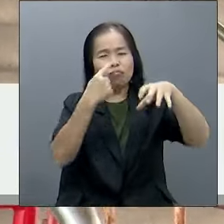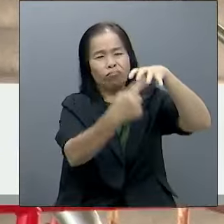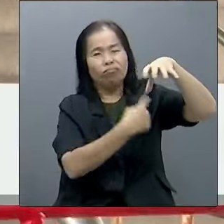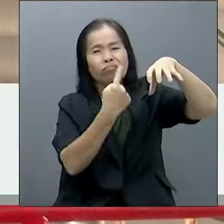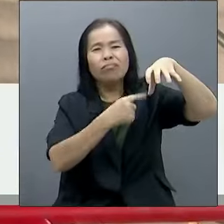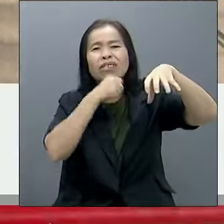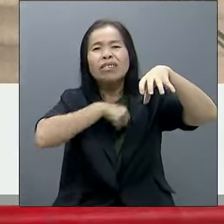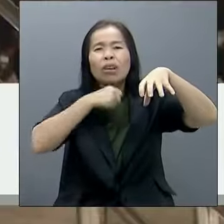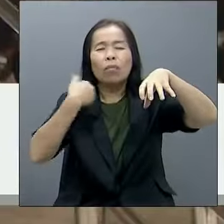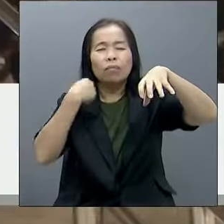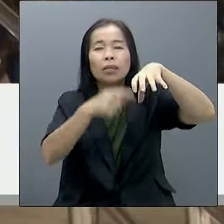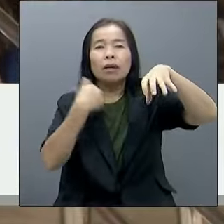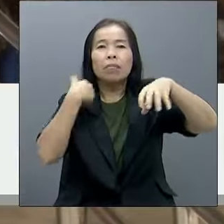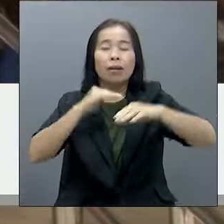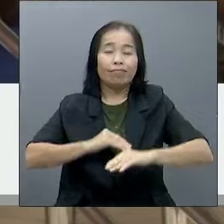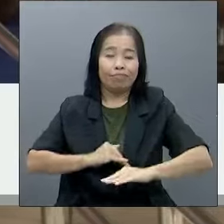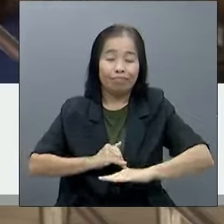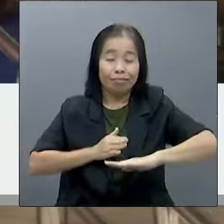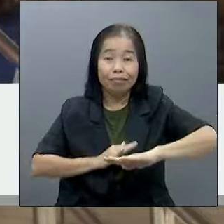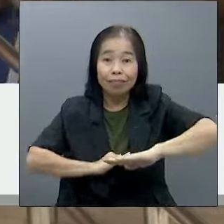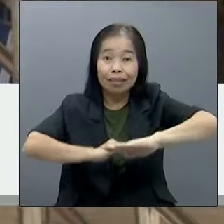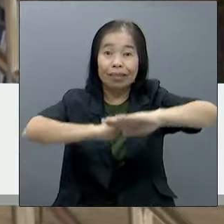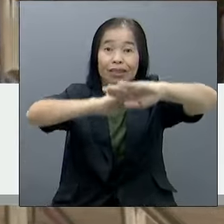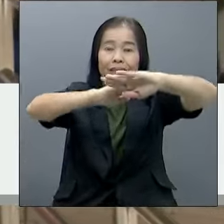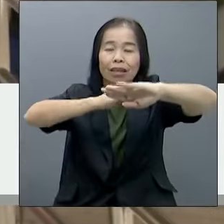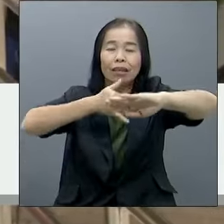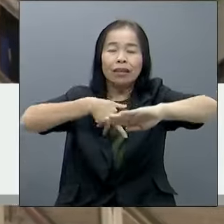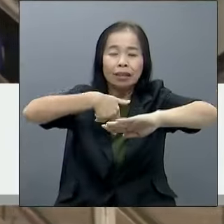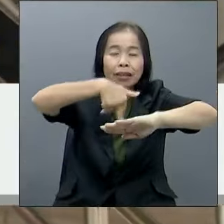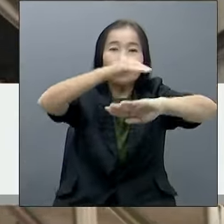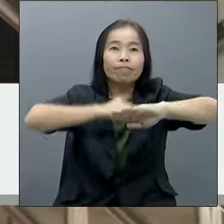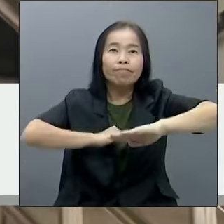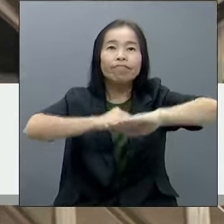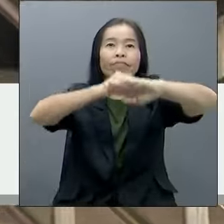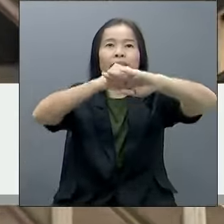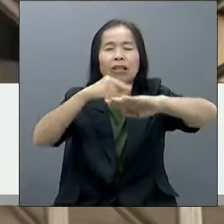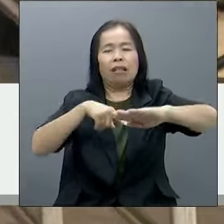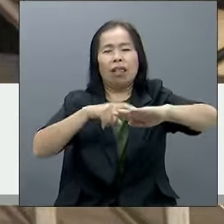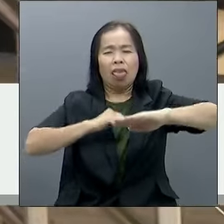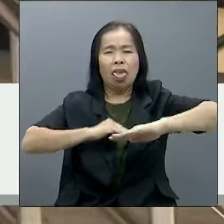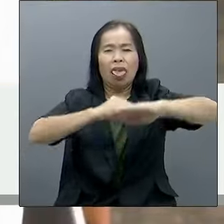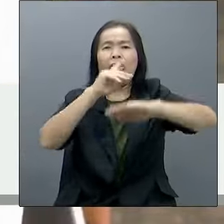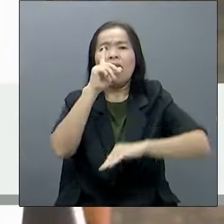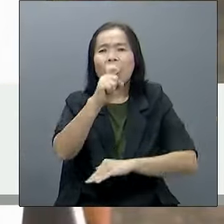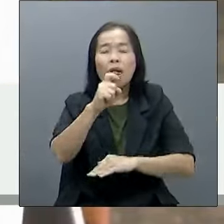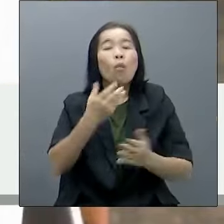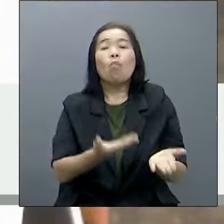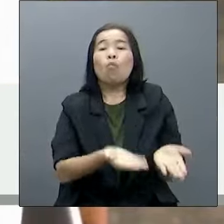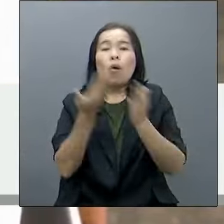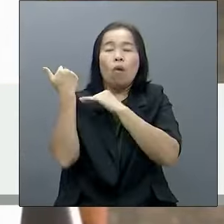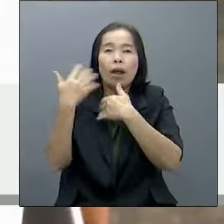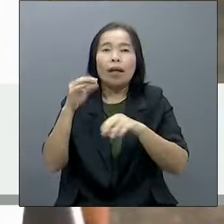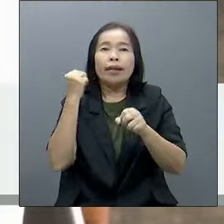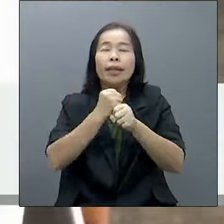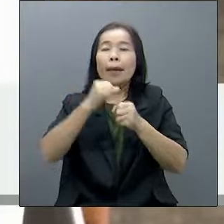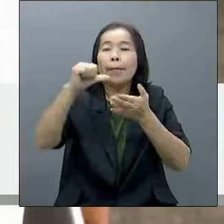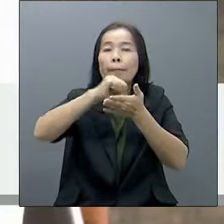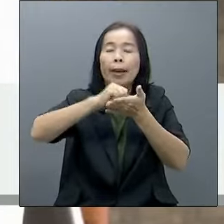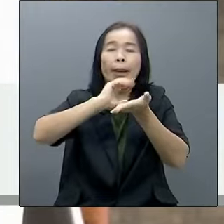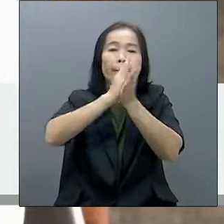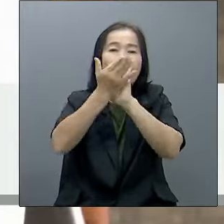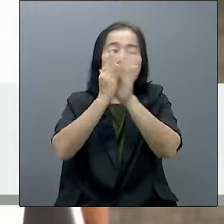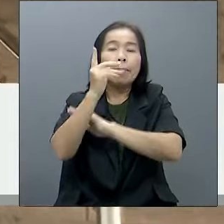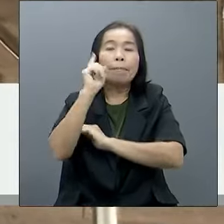ตอนนี้บันดายเลื่อนทเชื่อมอาคารสถานีผู้โยสาร ไปชาชาลที่มัใช้ไม่ได้เอาออกไปแล้วค มีการปับปงความปลอดภัยต่ๆ